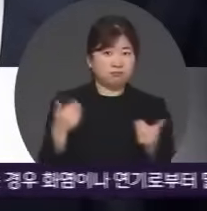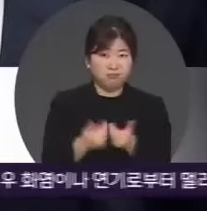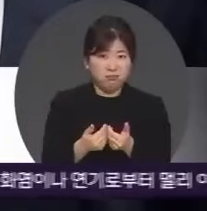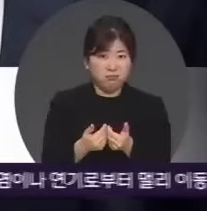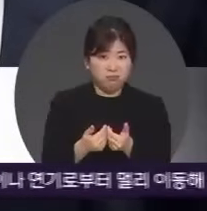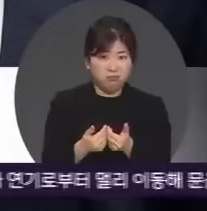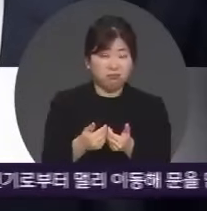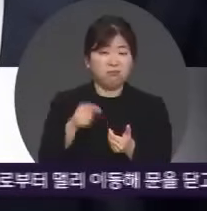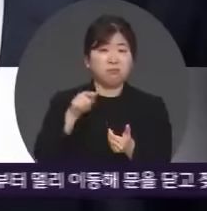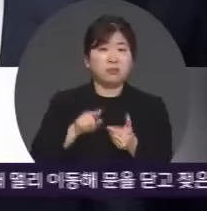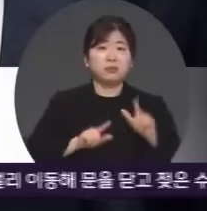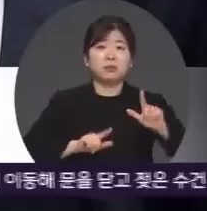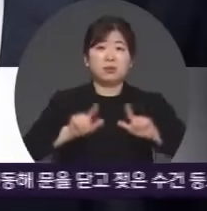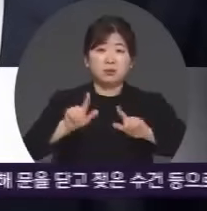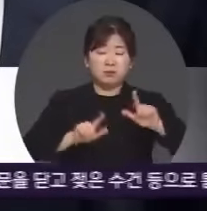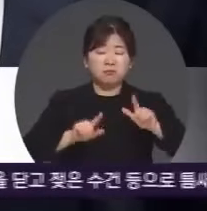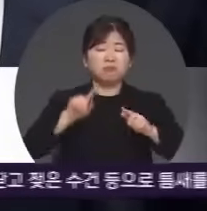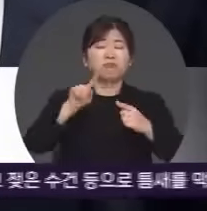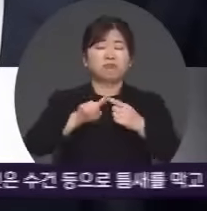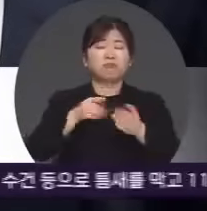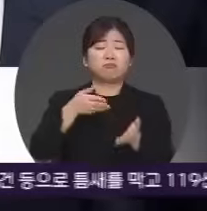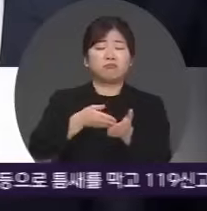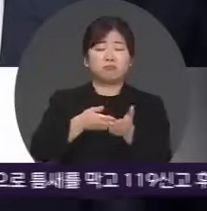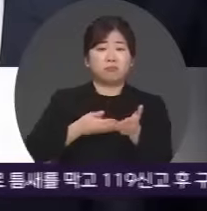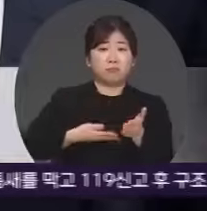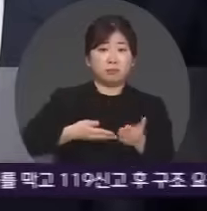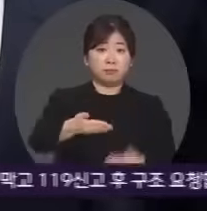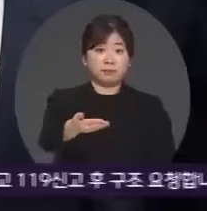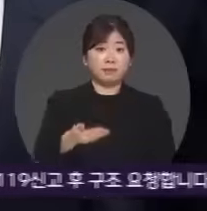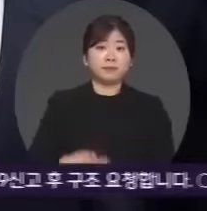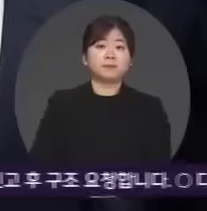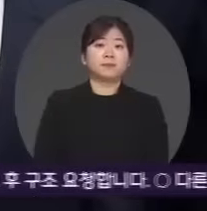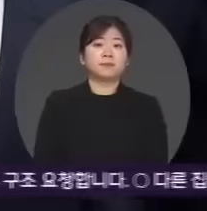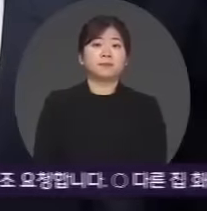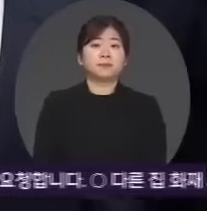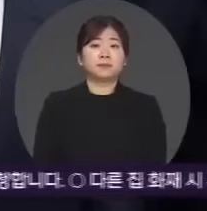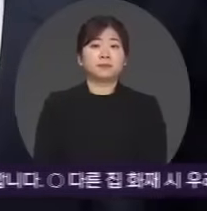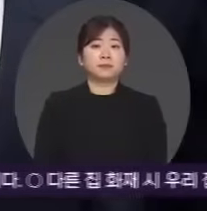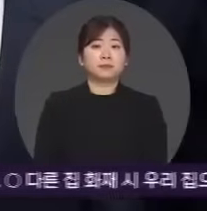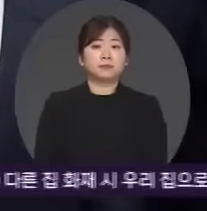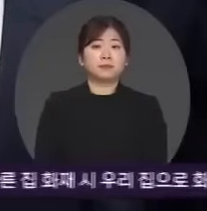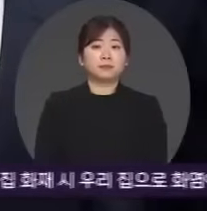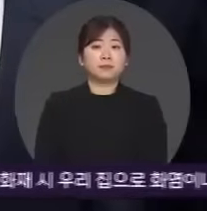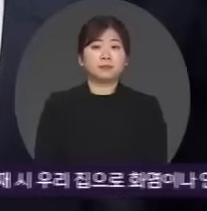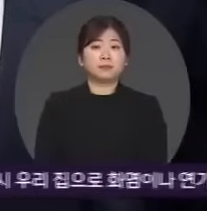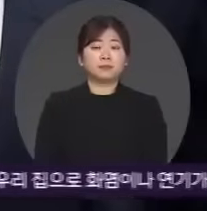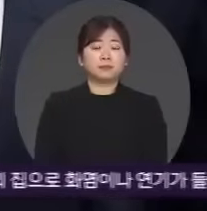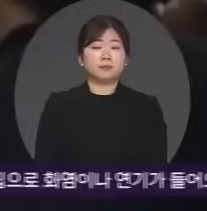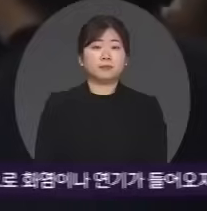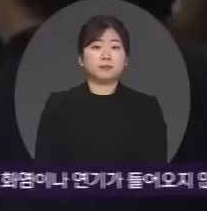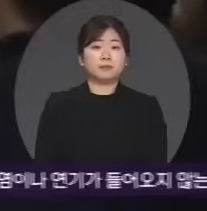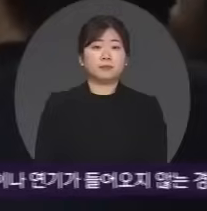예비 후보자들은 조 의원이 경선에 참여할 것을 요구했습니다. 첫 소식 문철진 기자입니다.